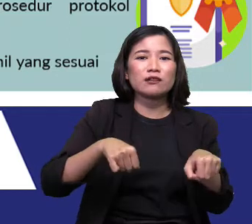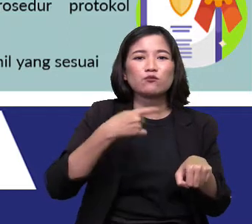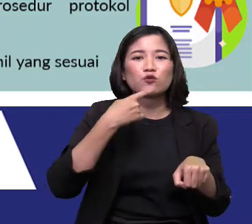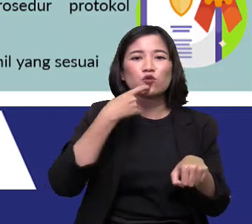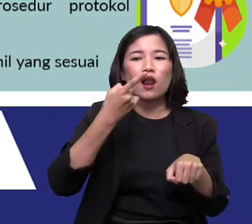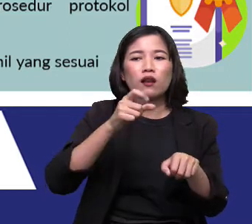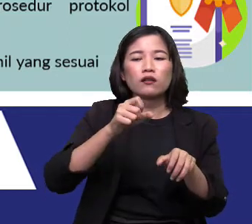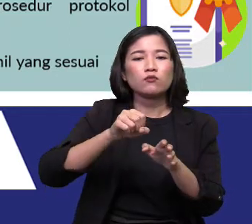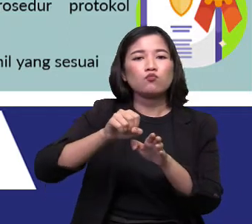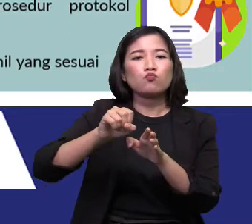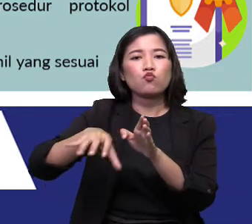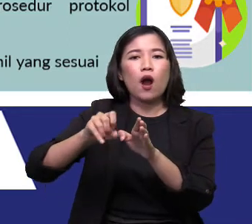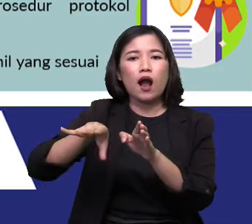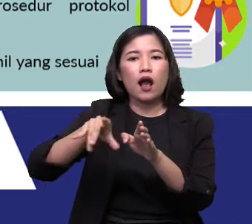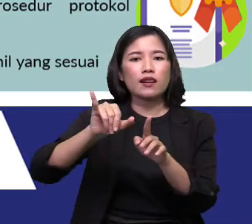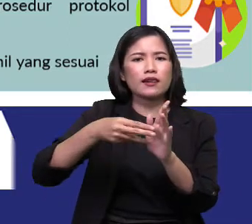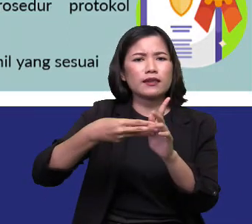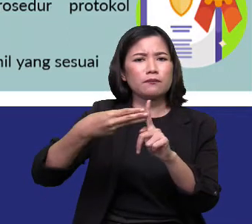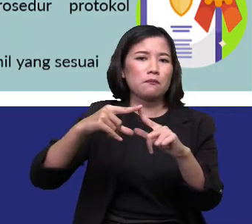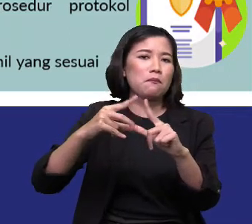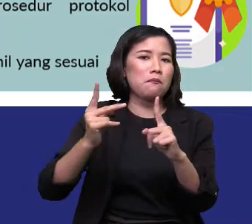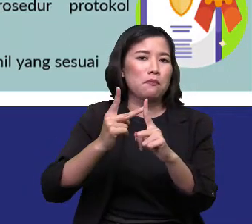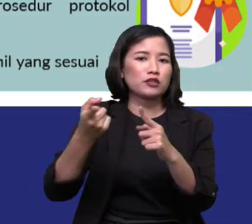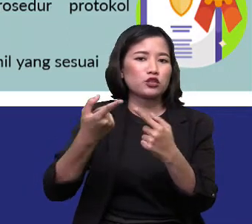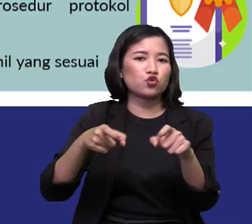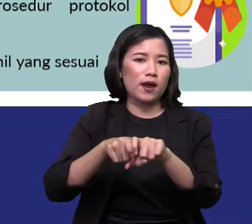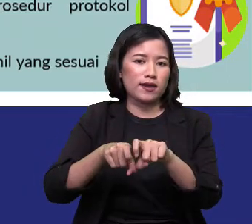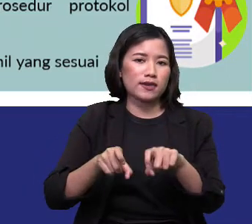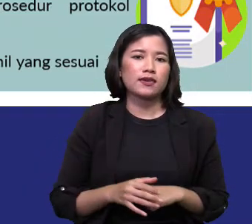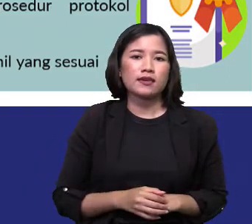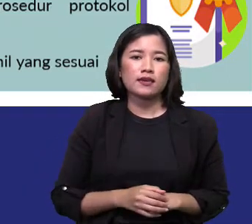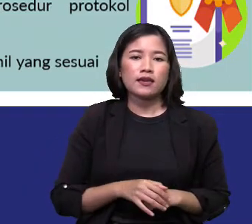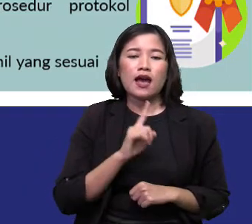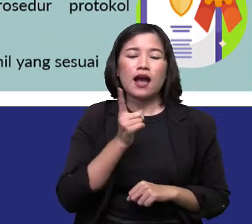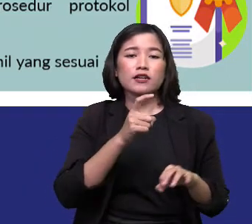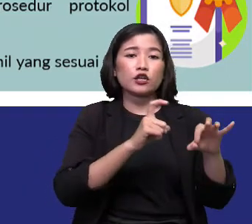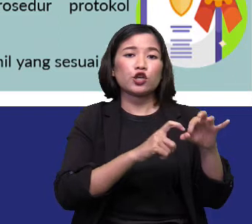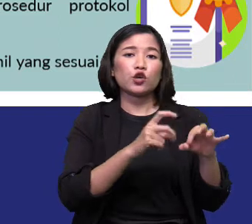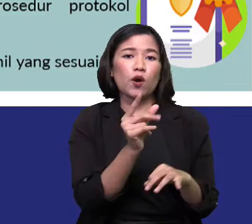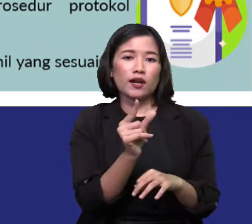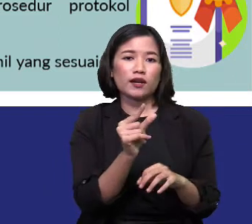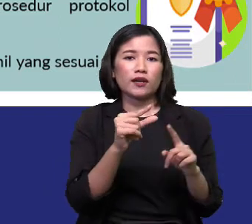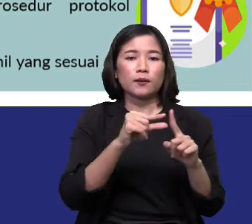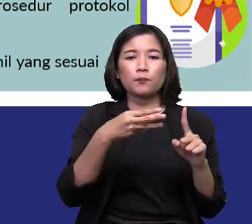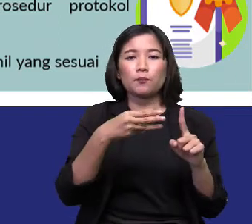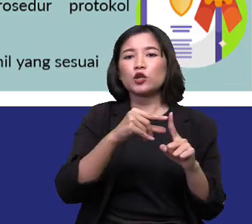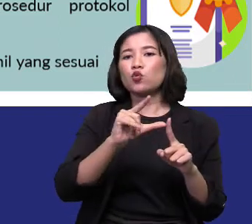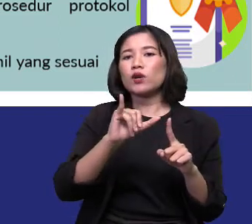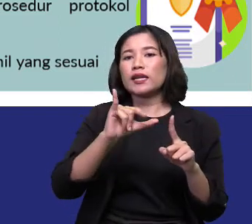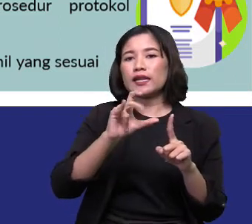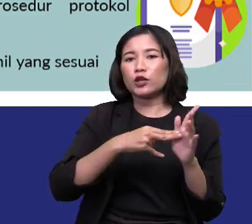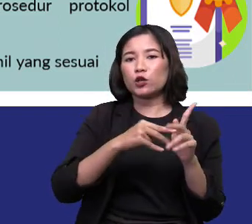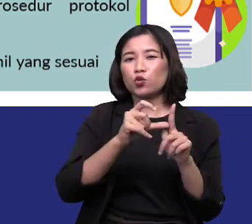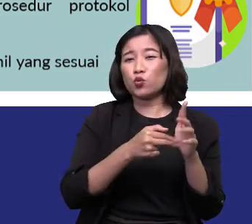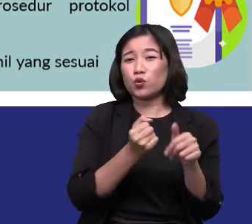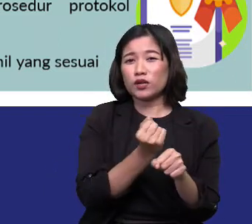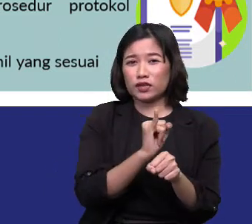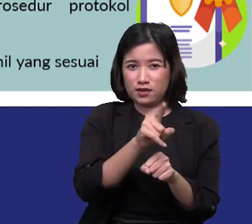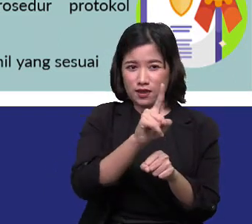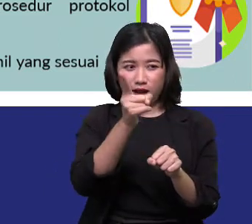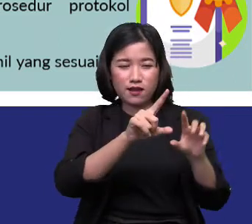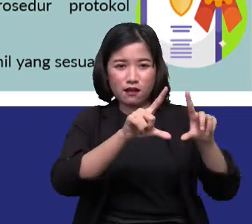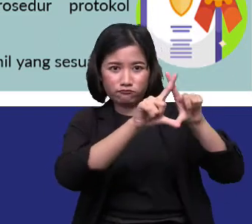sesuai prosedur yang kedua Tersedianya qr-code peduli lindungi pada pintu masuk dan pintu keluar